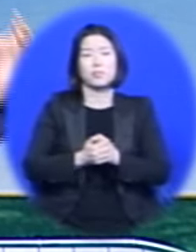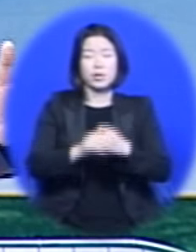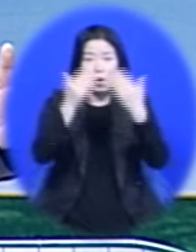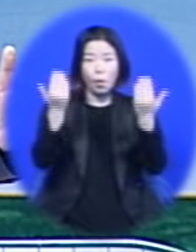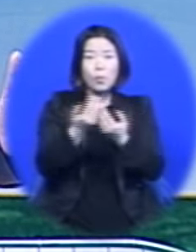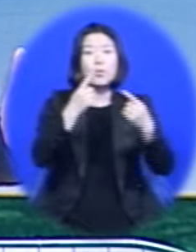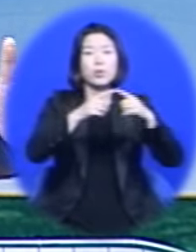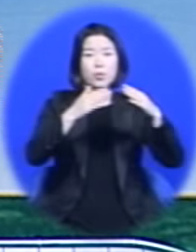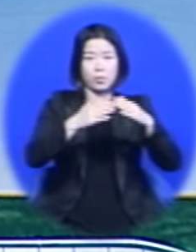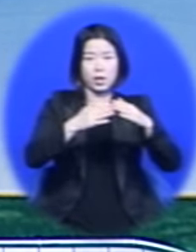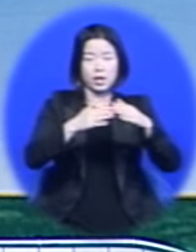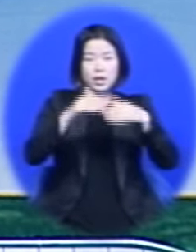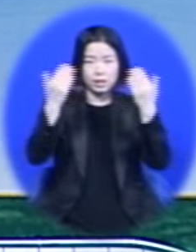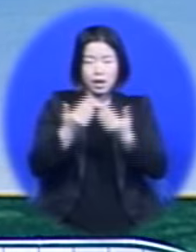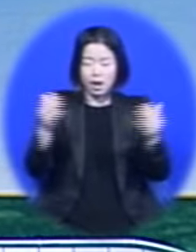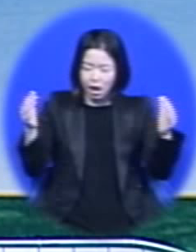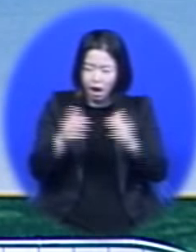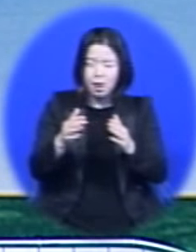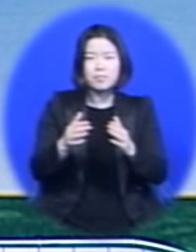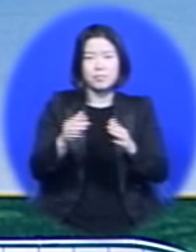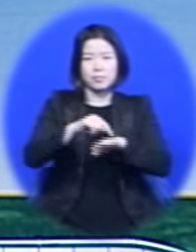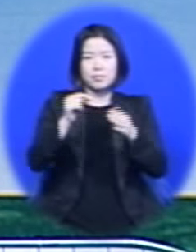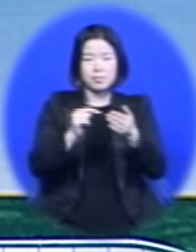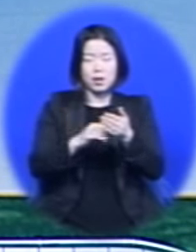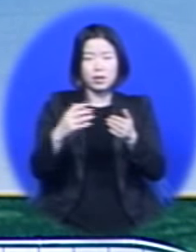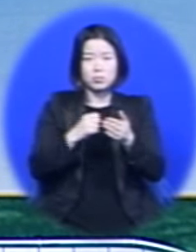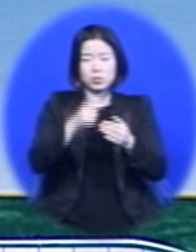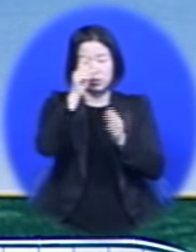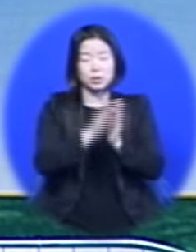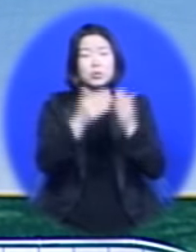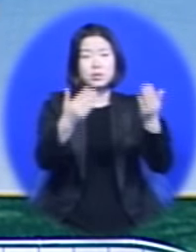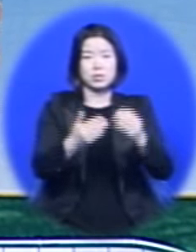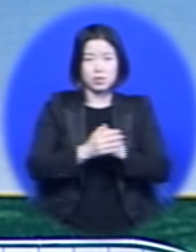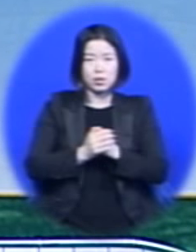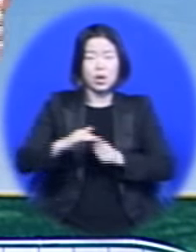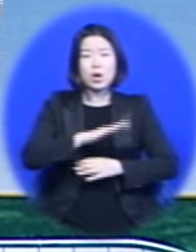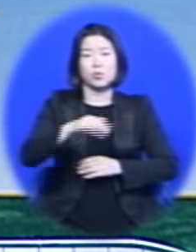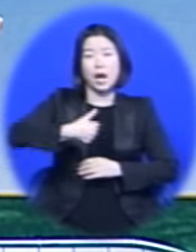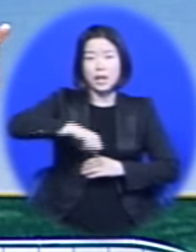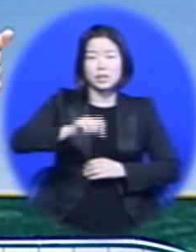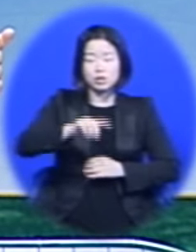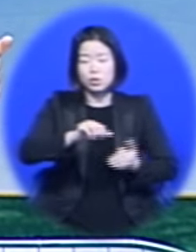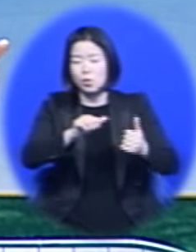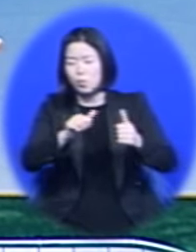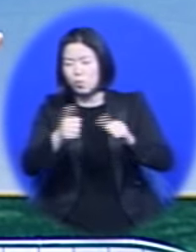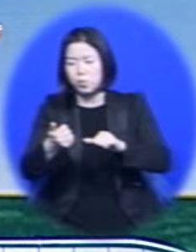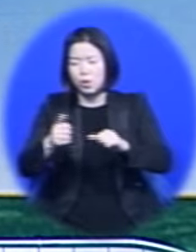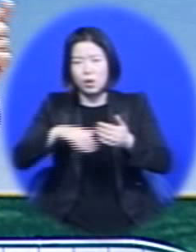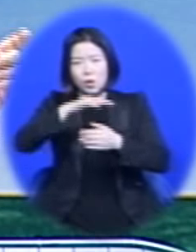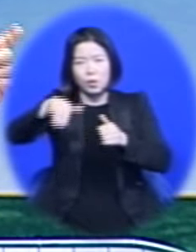온 교회 다 합심하여 그렇게 기도했을 때 우리 아들이 그 죽음의 사경을